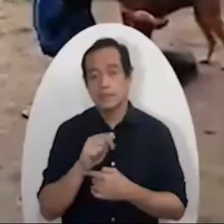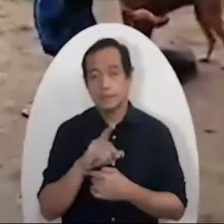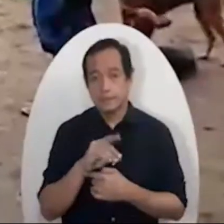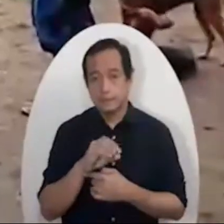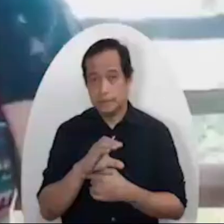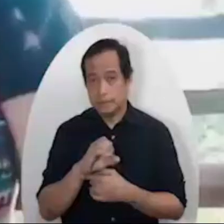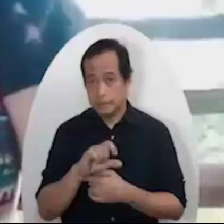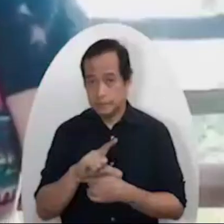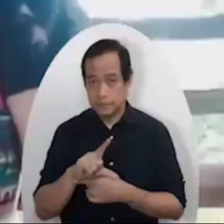mata.